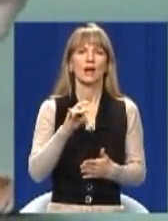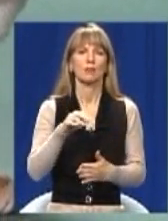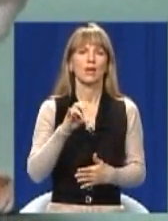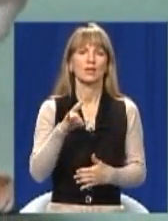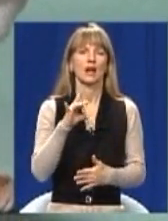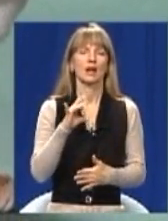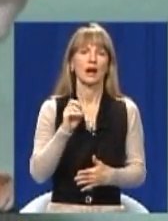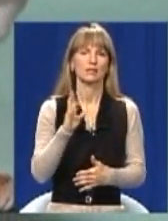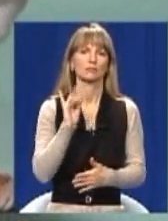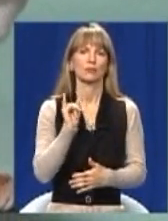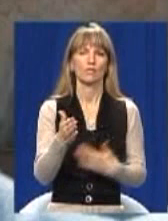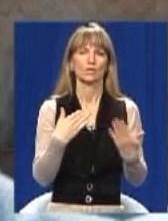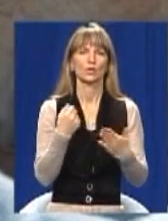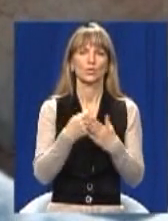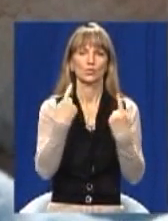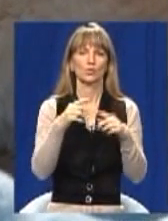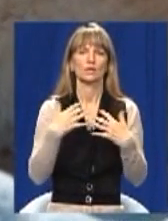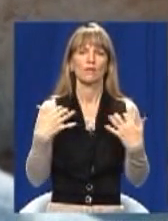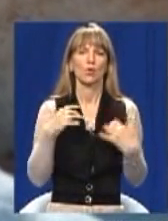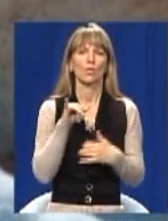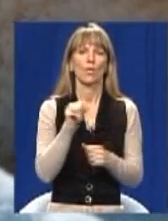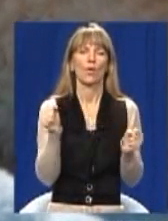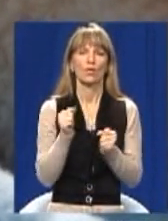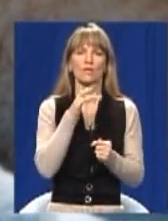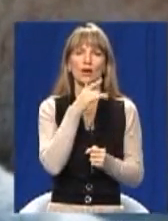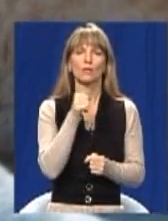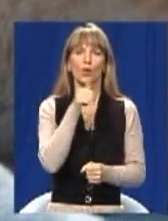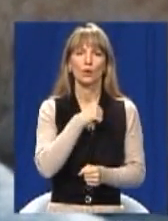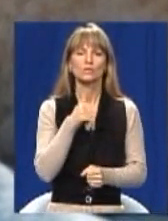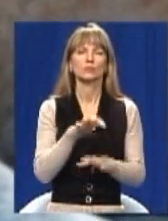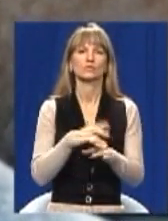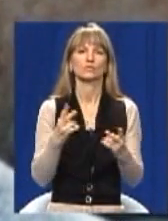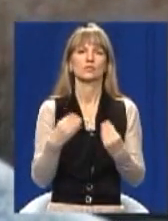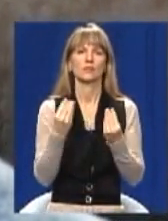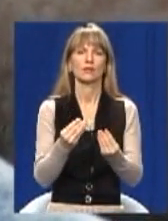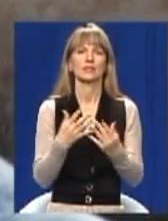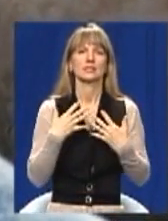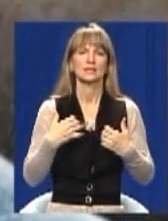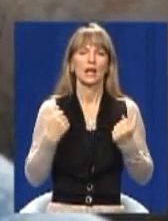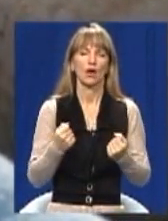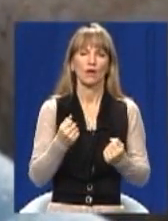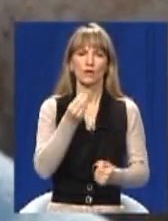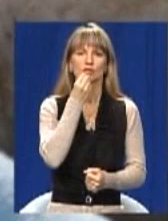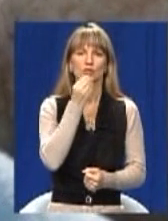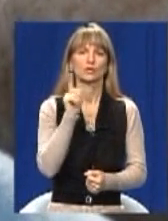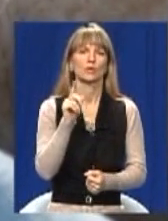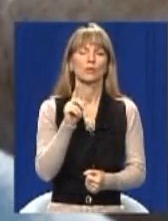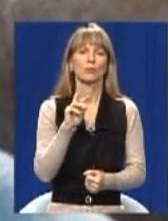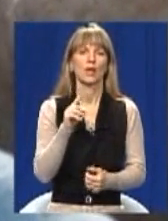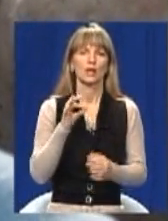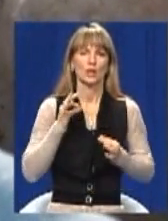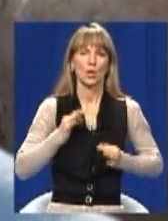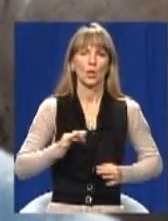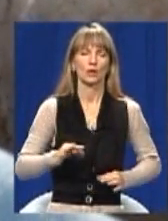будуть недоброзичливо ставитись і до них. У холодну пору року котикам слід давати більш здорову та калорійну їжу, щоб під тоненькою